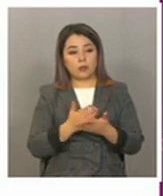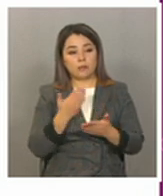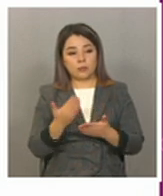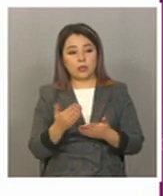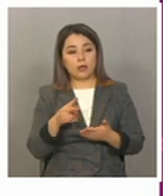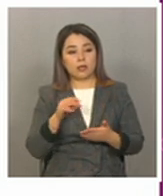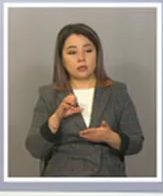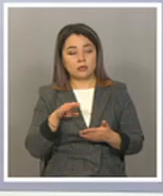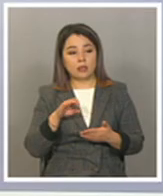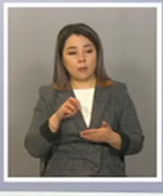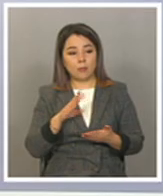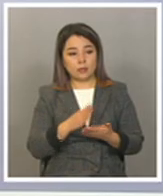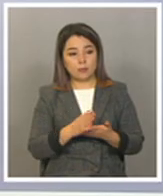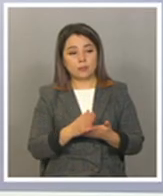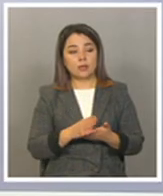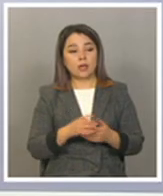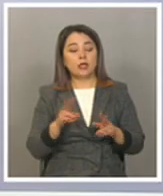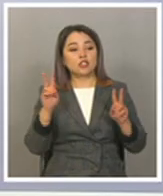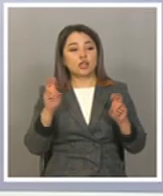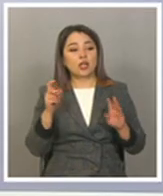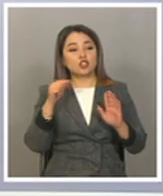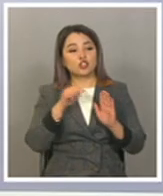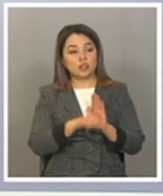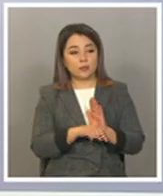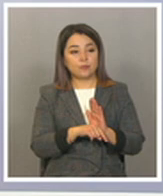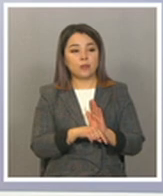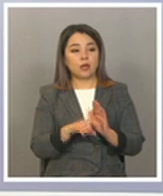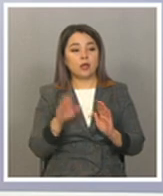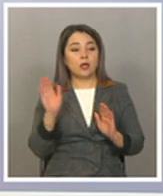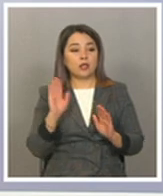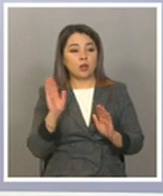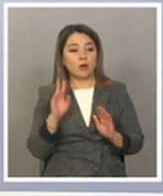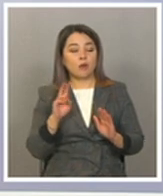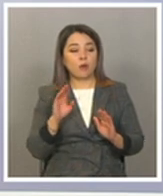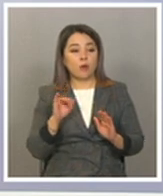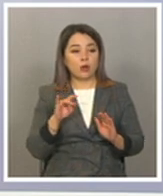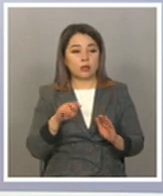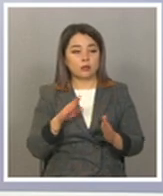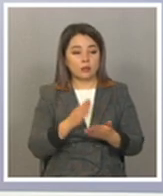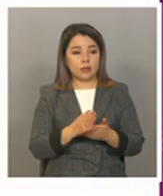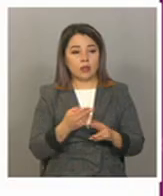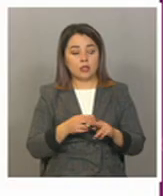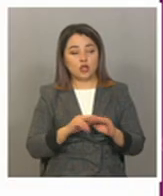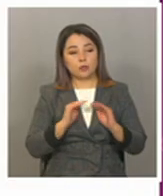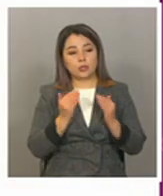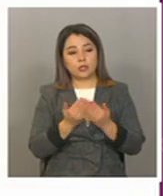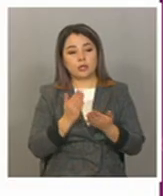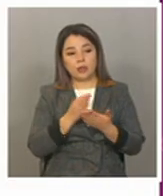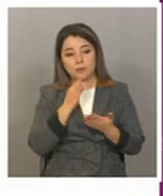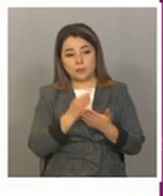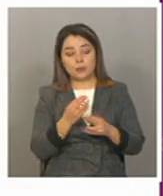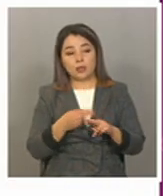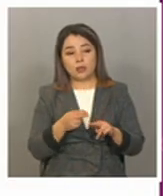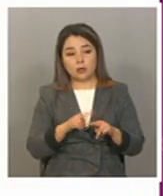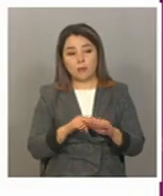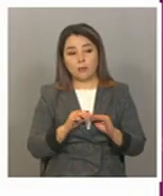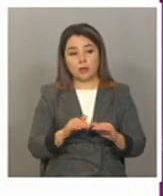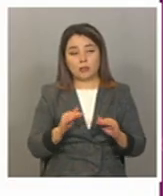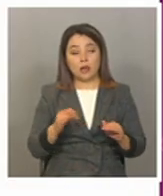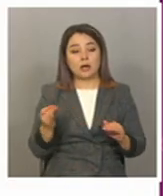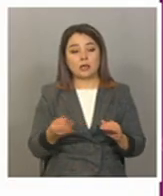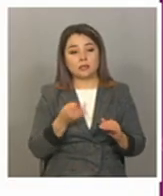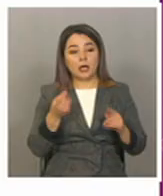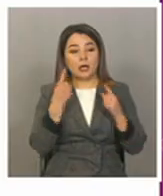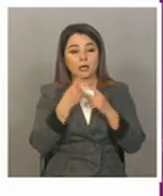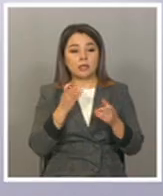Last name, тырнақша ішіндегі hello world меншіктеледі. Балалар, мына қызықты